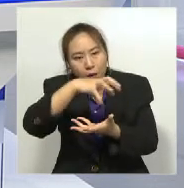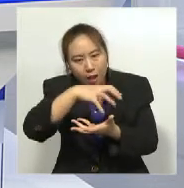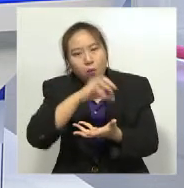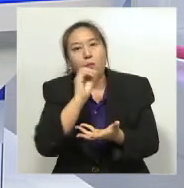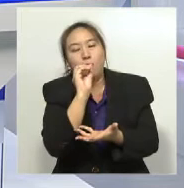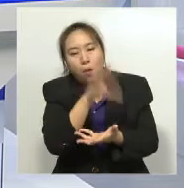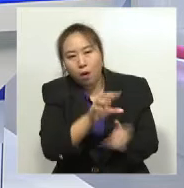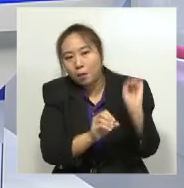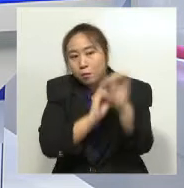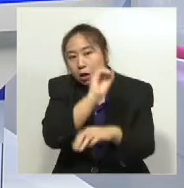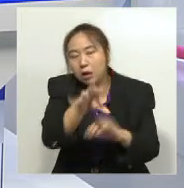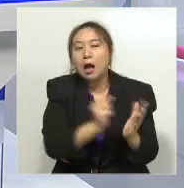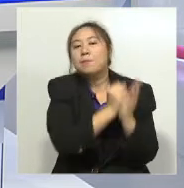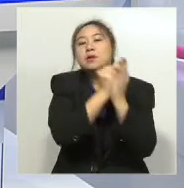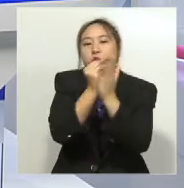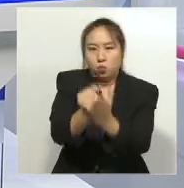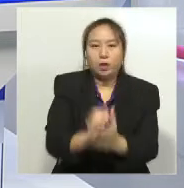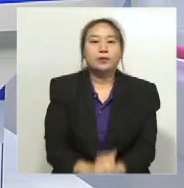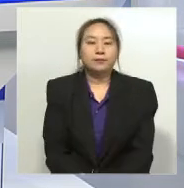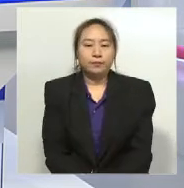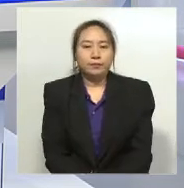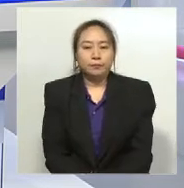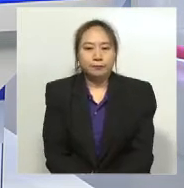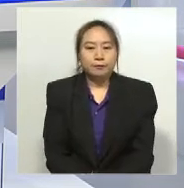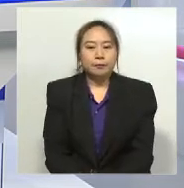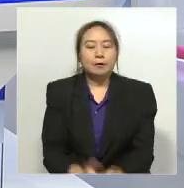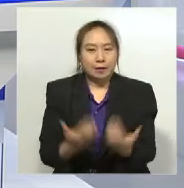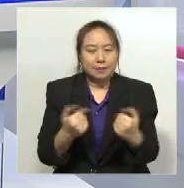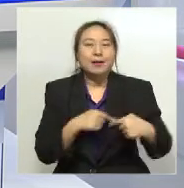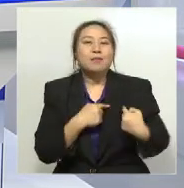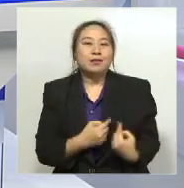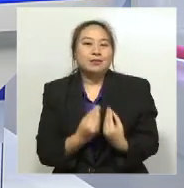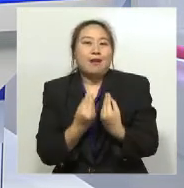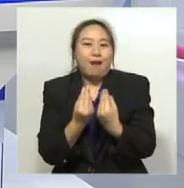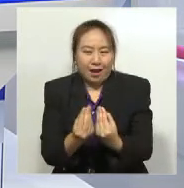ปฏิบัติงานช่วยเหลือเพื่อนๆอีกทั้งหมดนี้ด้วยนะคะ ก็เรียกว่าเป็นอีกหนึ่งกำลังใ